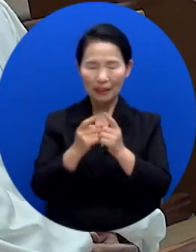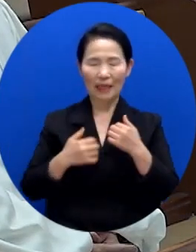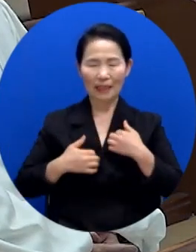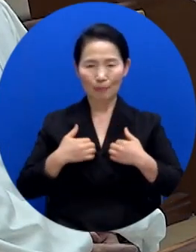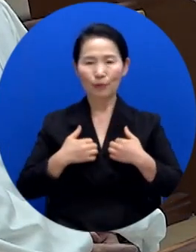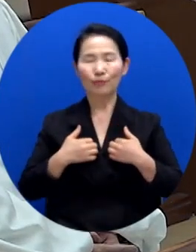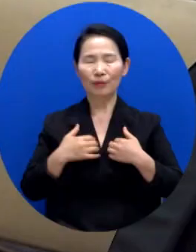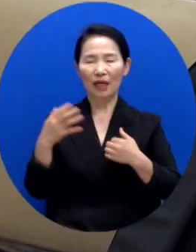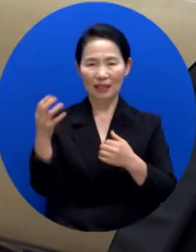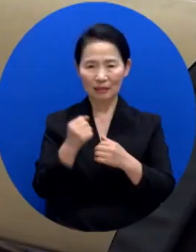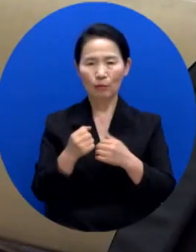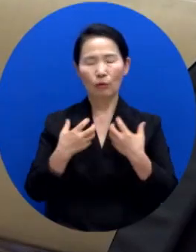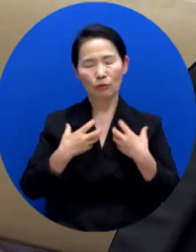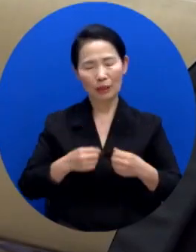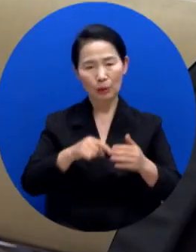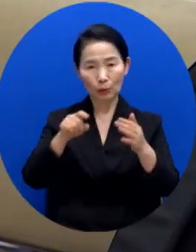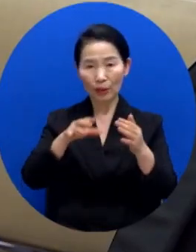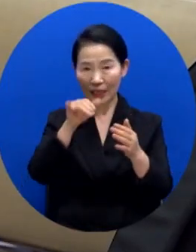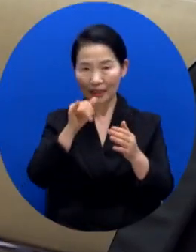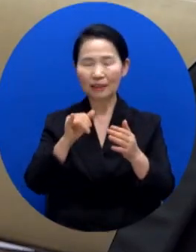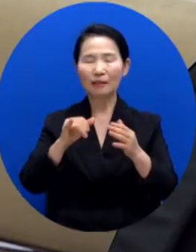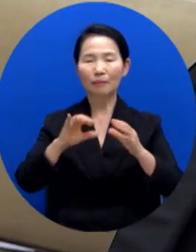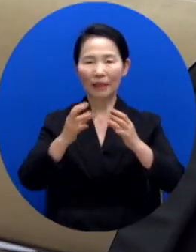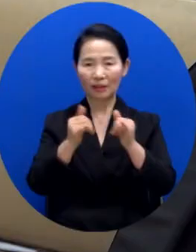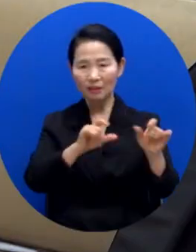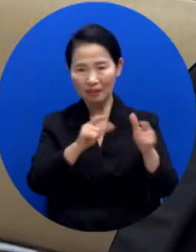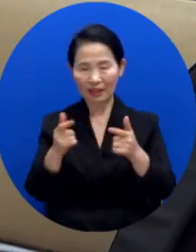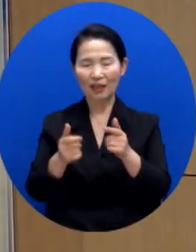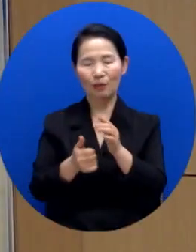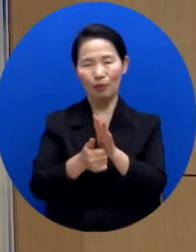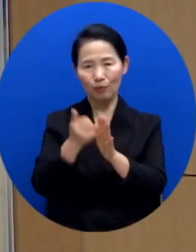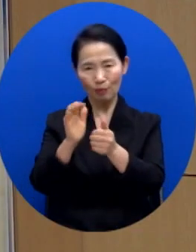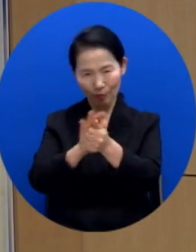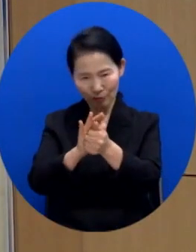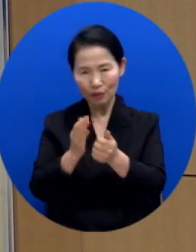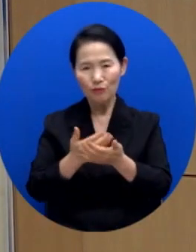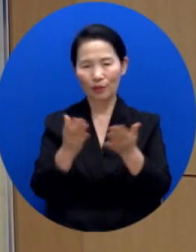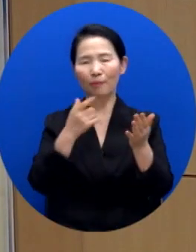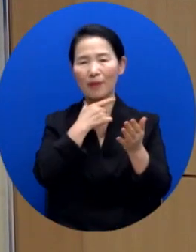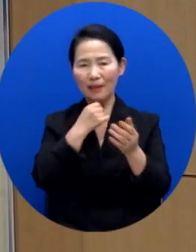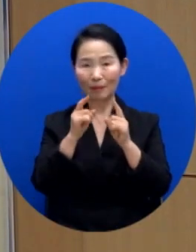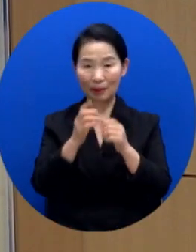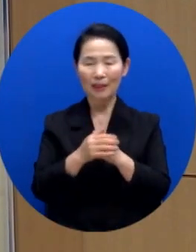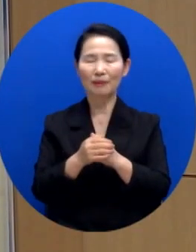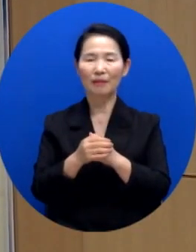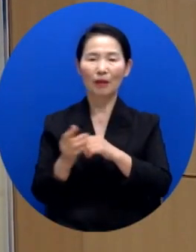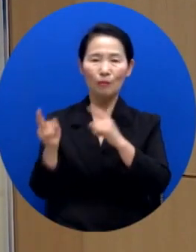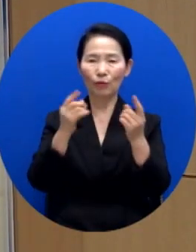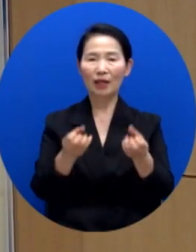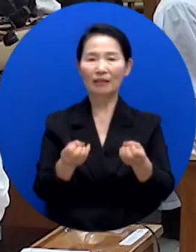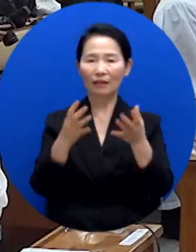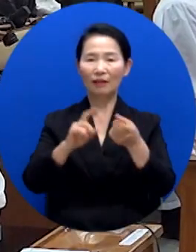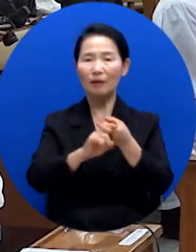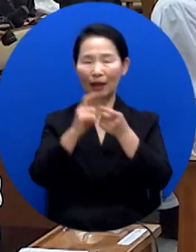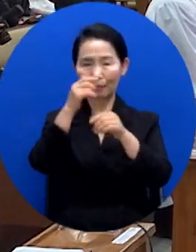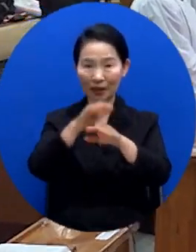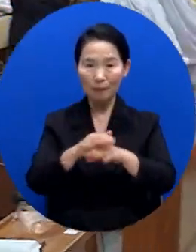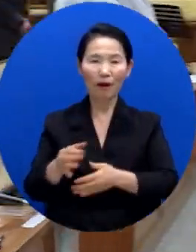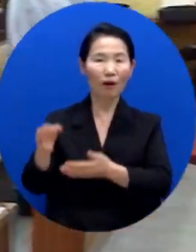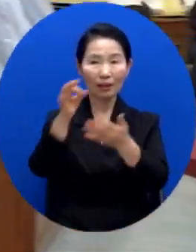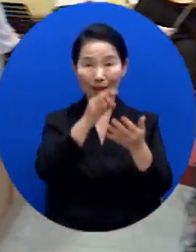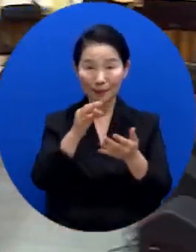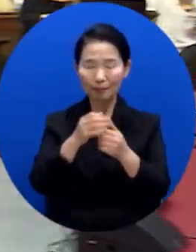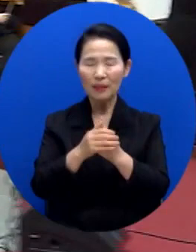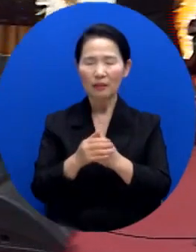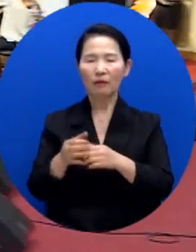절 속에 살아가는 이웃들에게 위로를 전하기 바란다 고 당부했습니다 1 기어는 부활절 연합예배 에서 모은 감사헌금 1 경제적